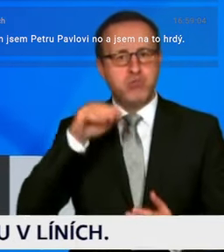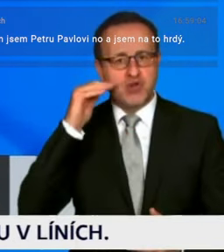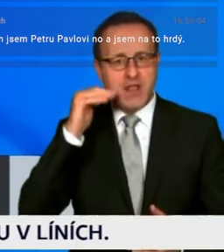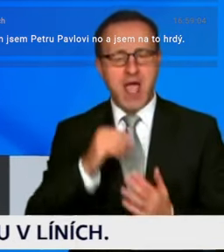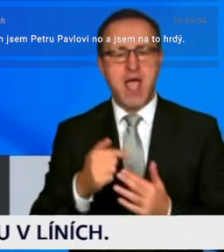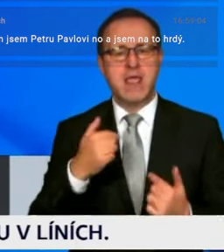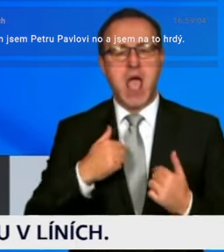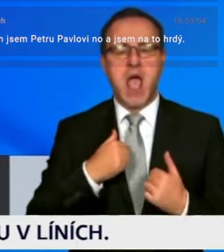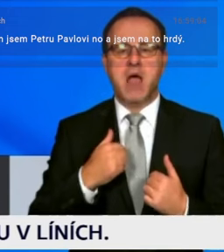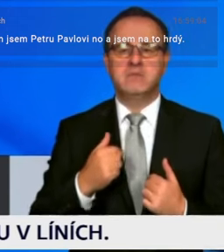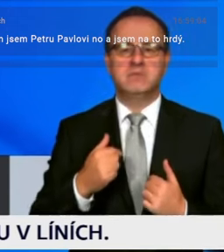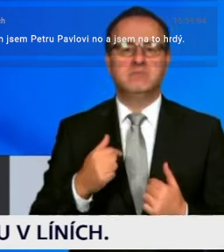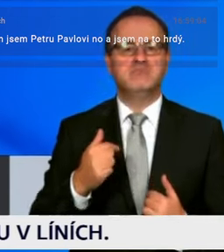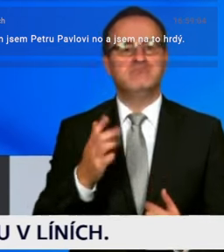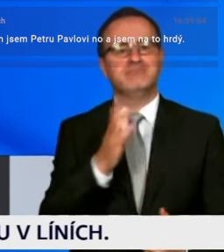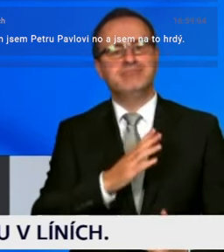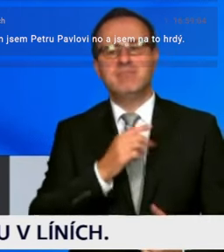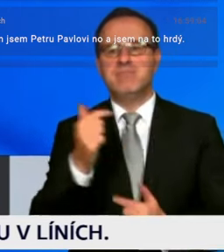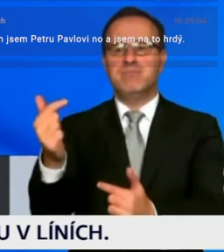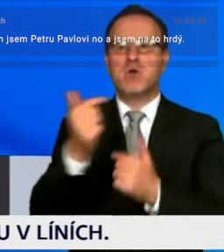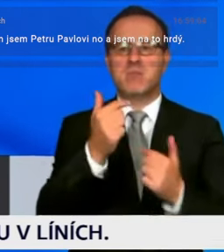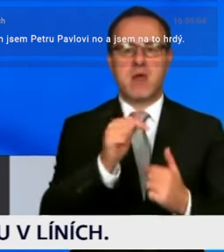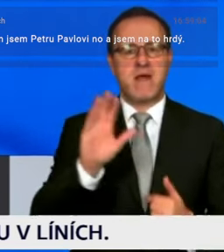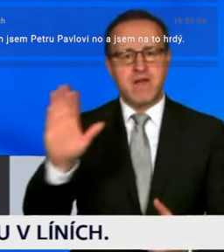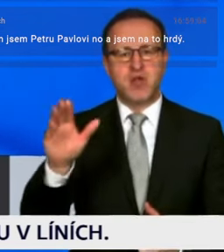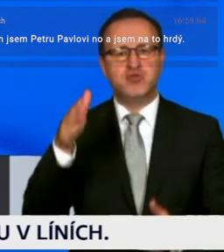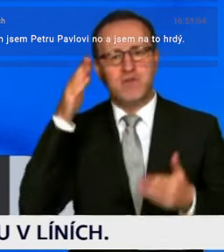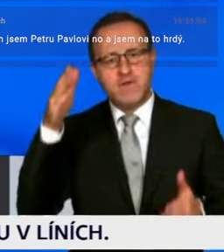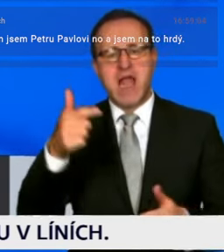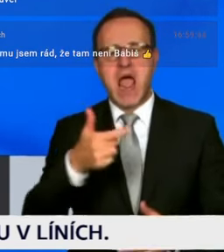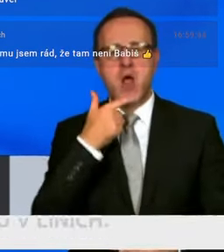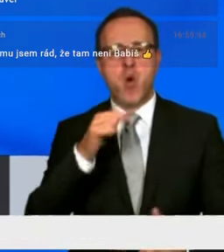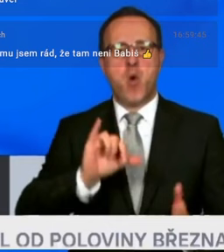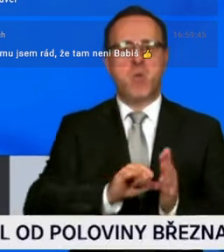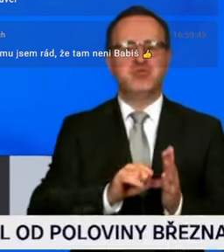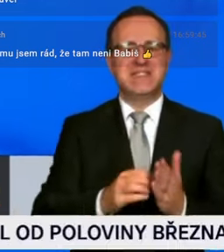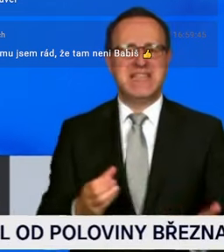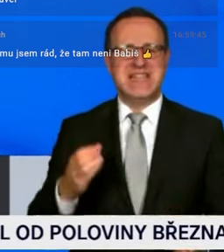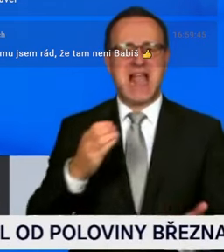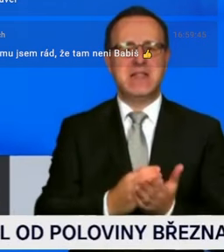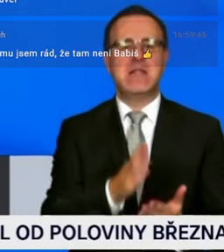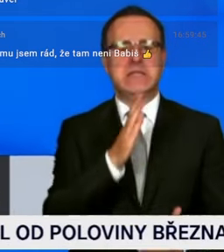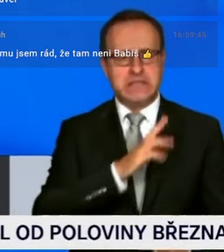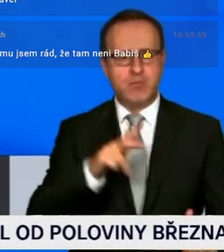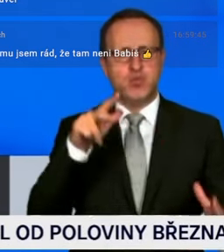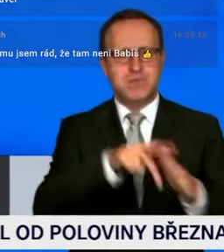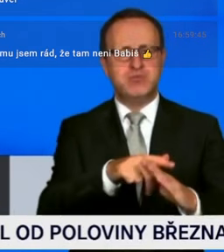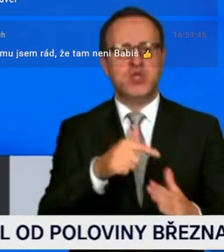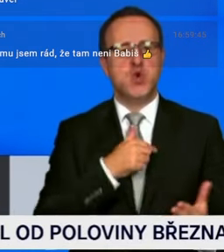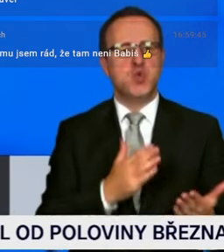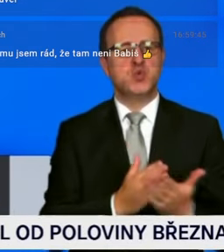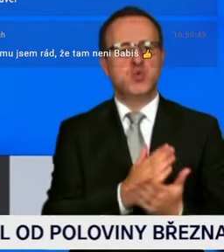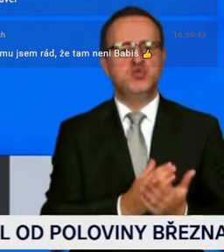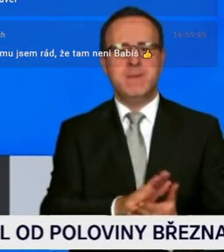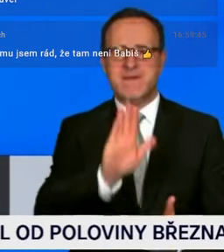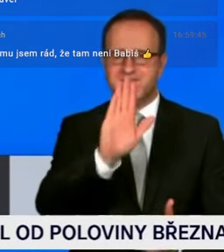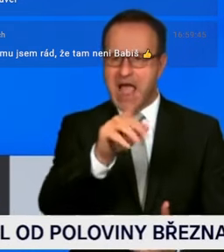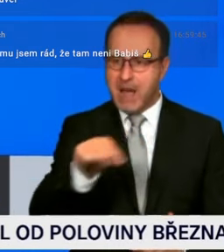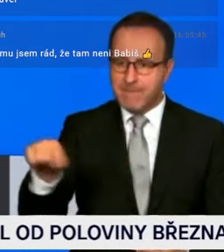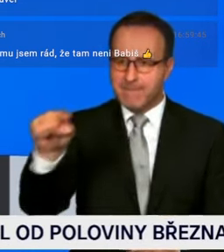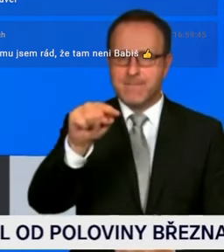občiansky Kandidát chcem vás ubezpečiť že budem slúžiť vám občanom Slovenskej republiky a